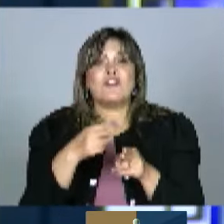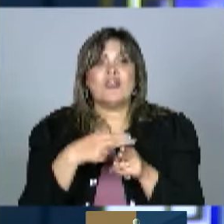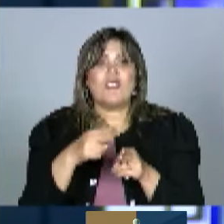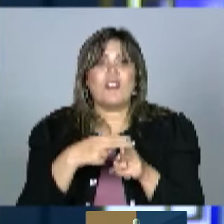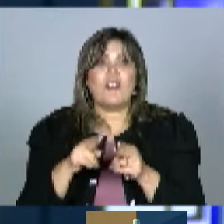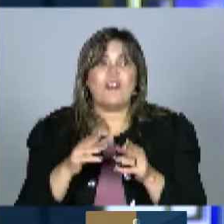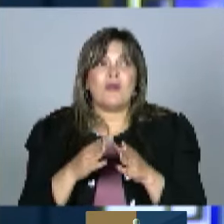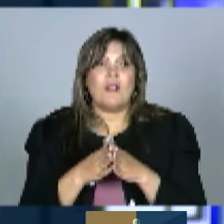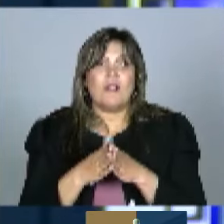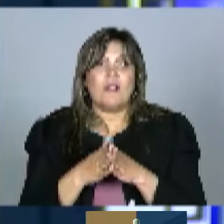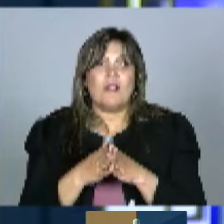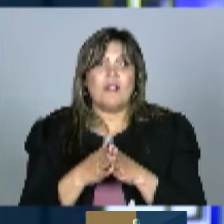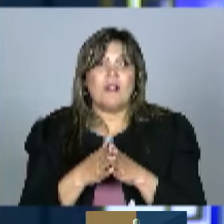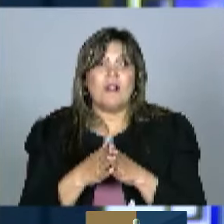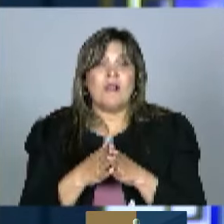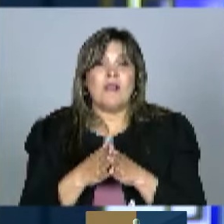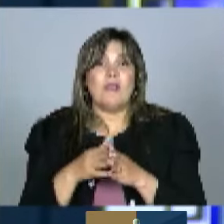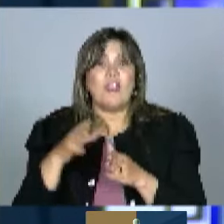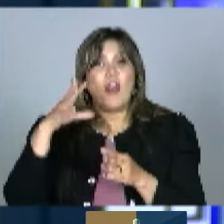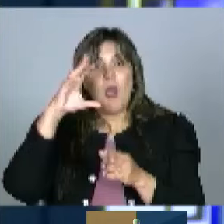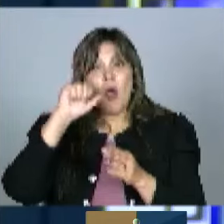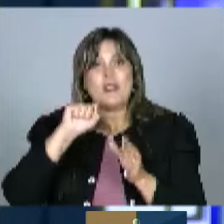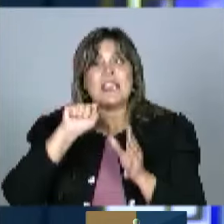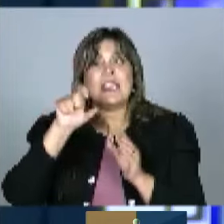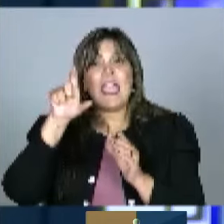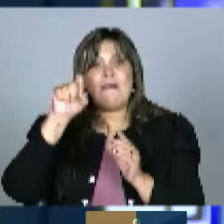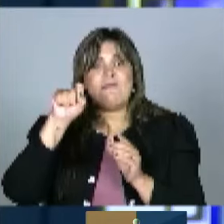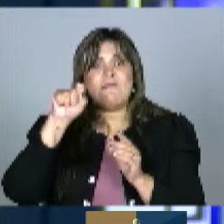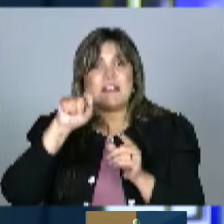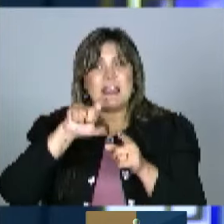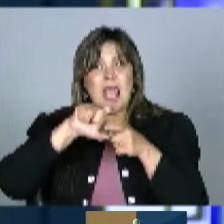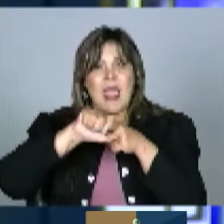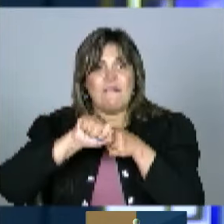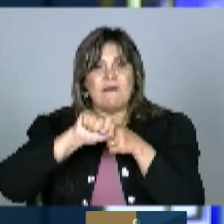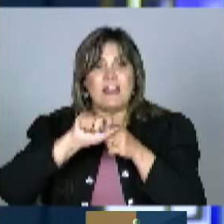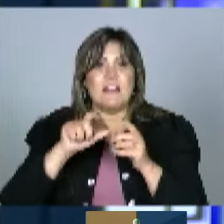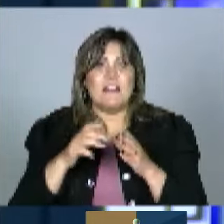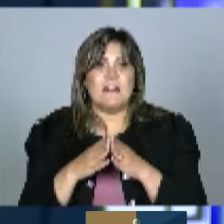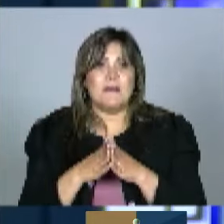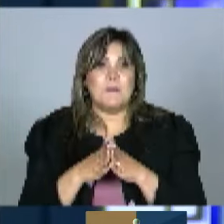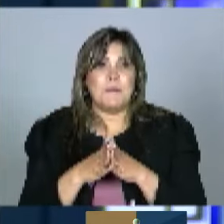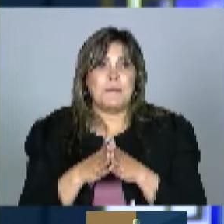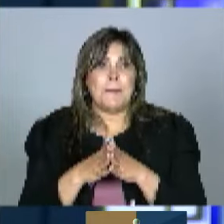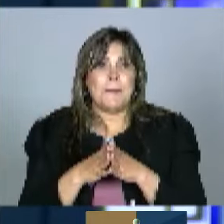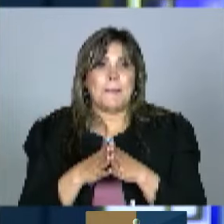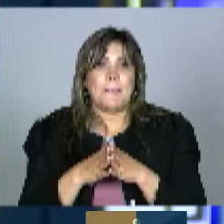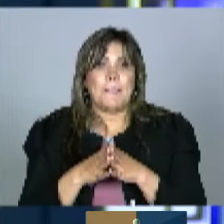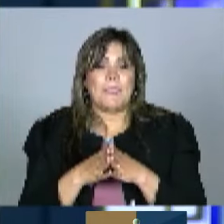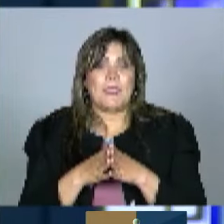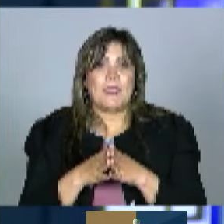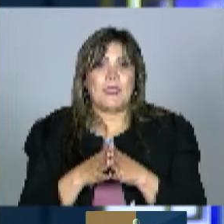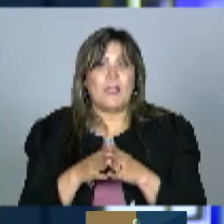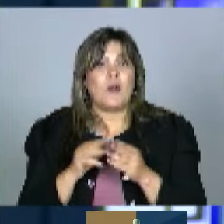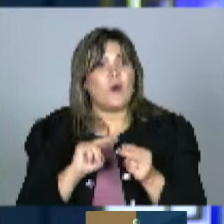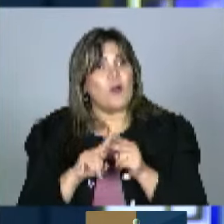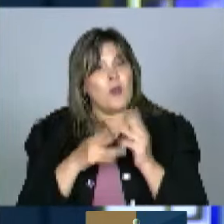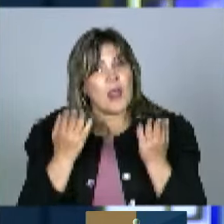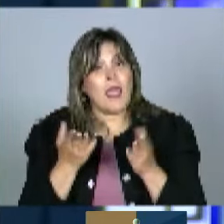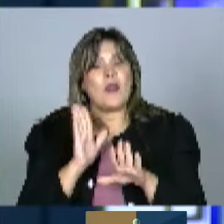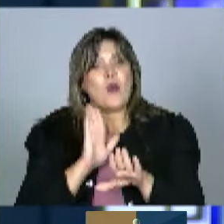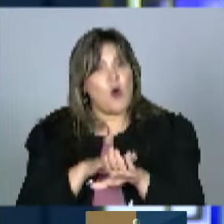الشقه حط قفل على الشقه عشان ما تجيش طب مزانه موجود وحاجته موجوده وماله وعف شه موجو